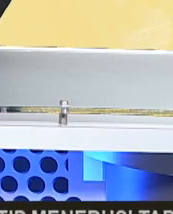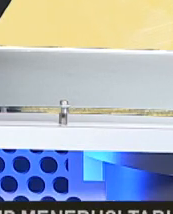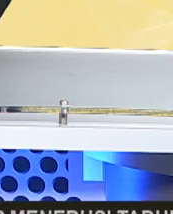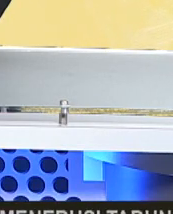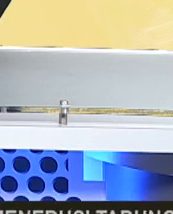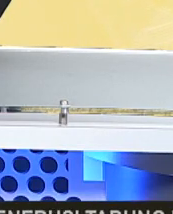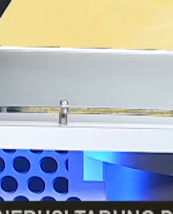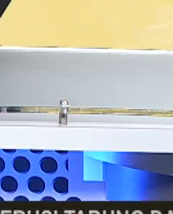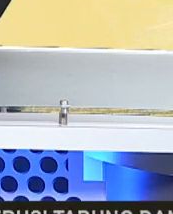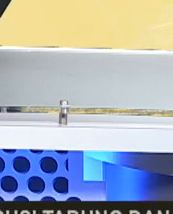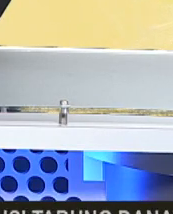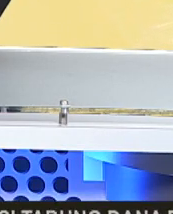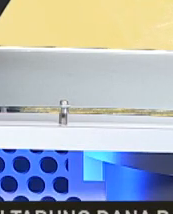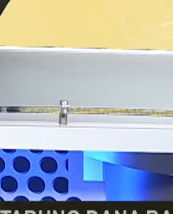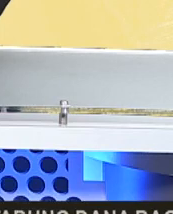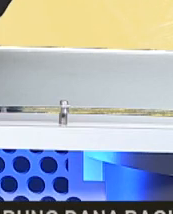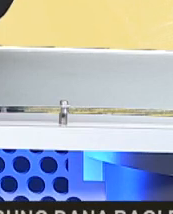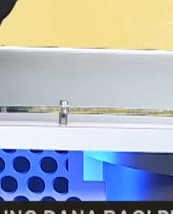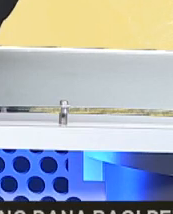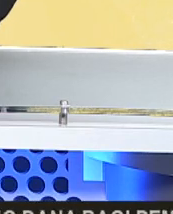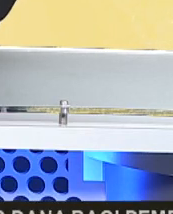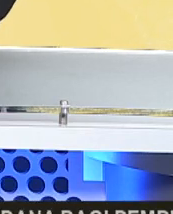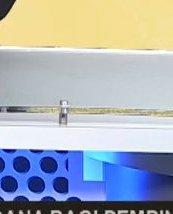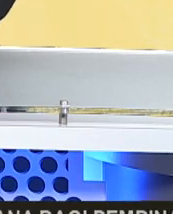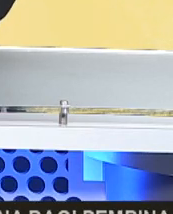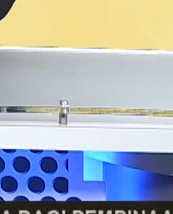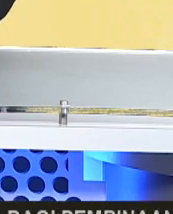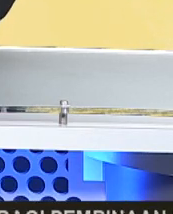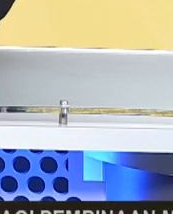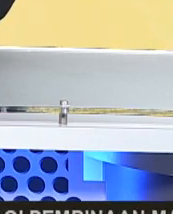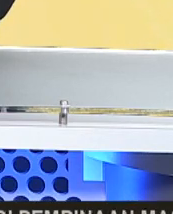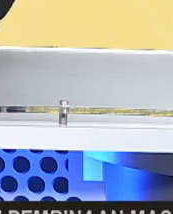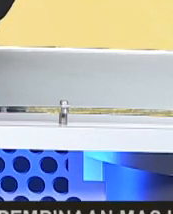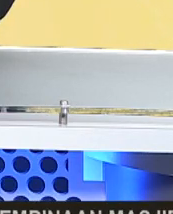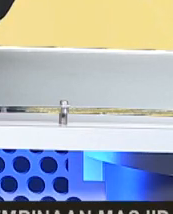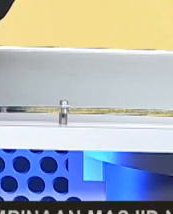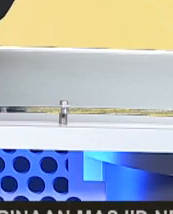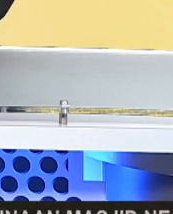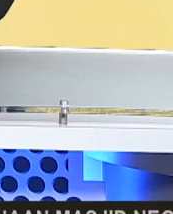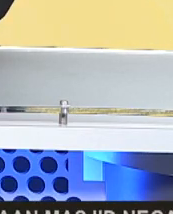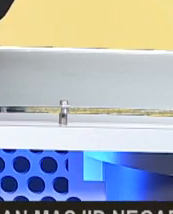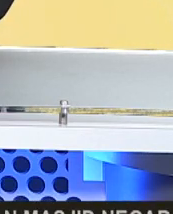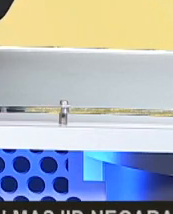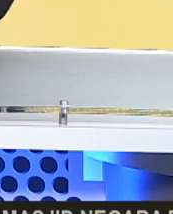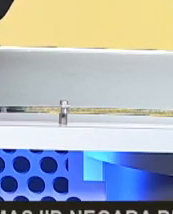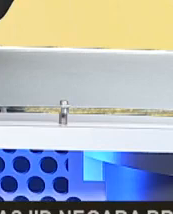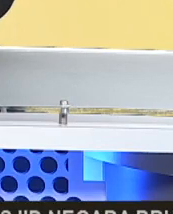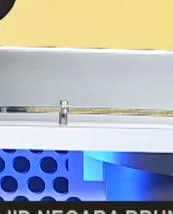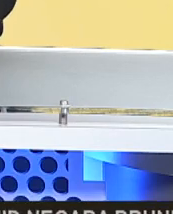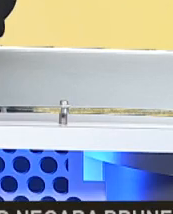kumpulan bisa telah berjaya menewaskan Didit ef50 perlawanan berlangsung semalam di dewan serbaguna